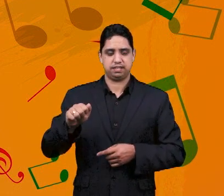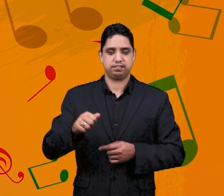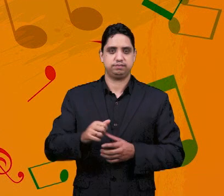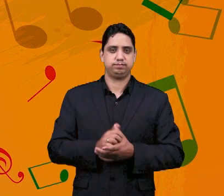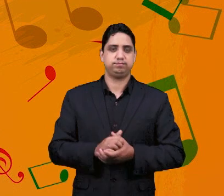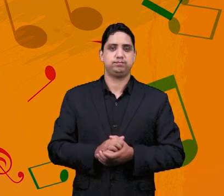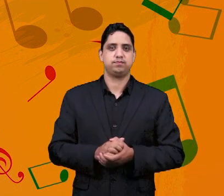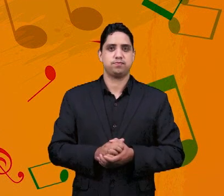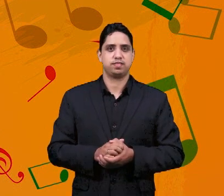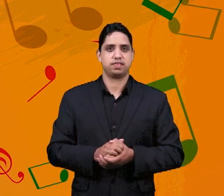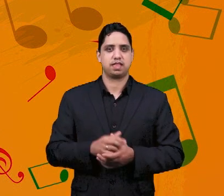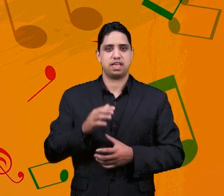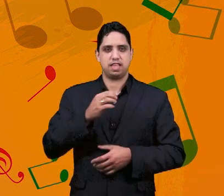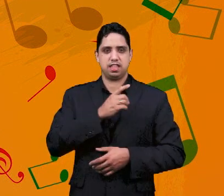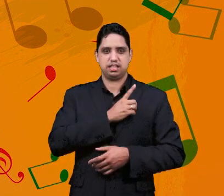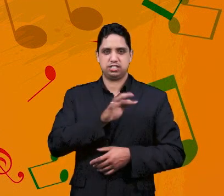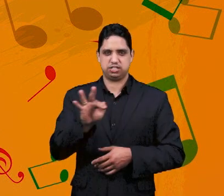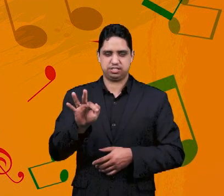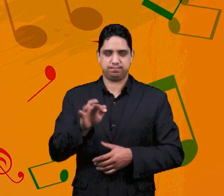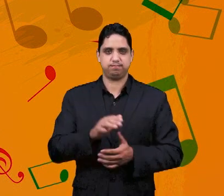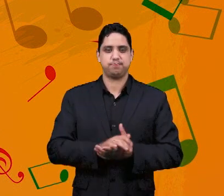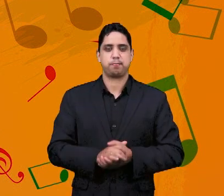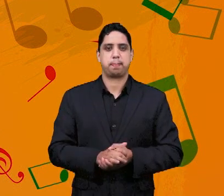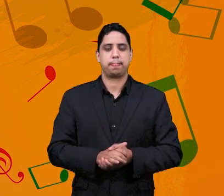Brasilia, Distrito Federal.